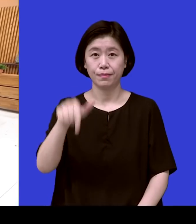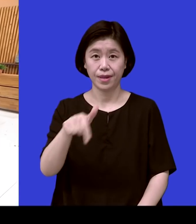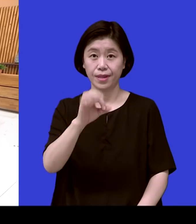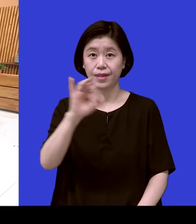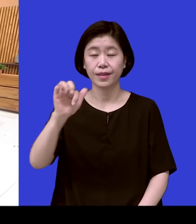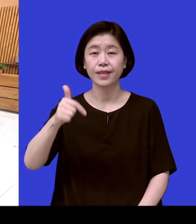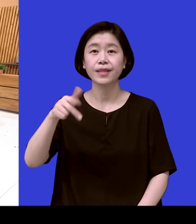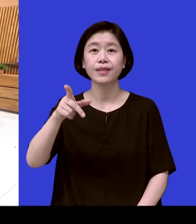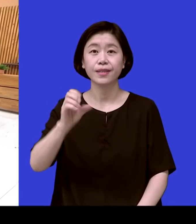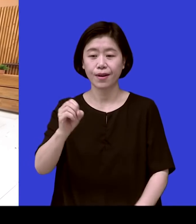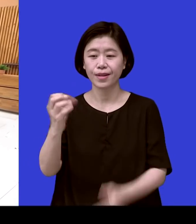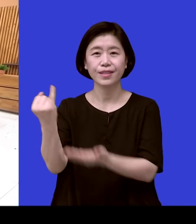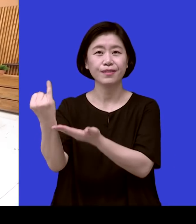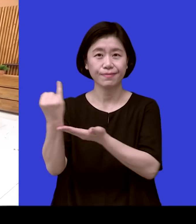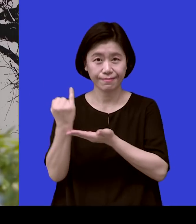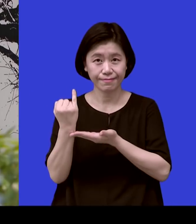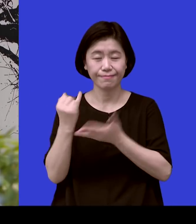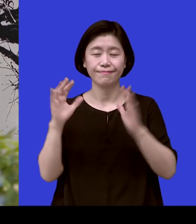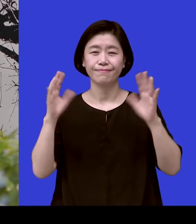어서 오세요.